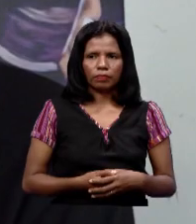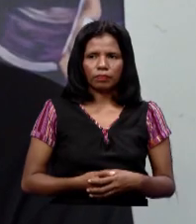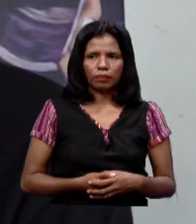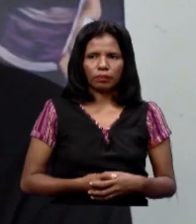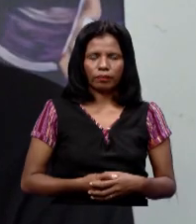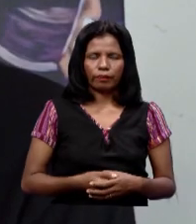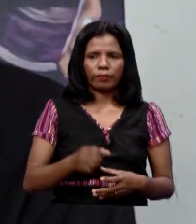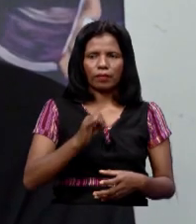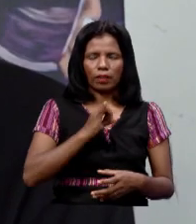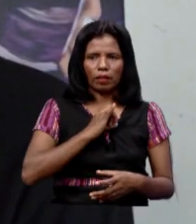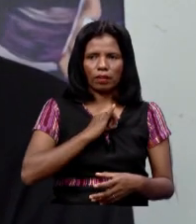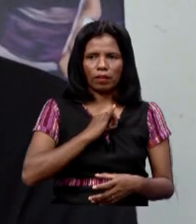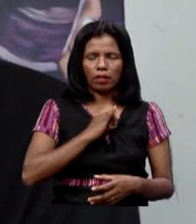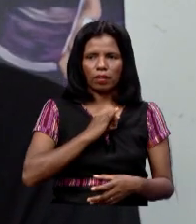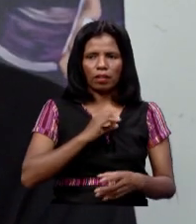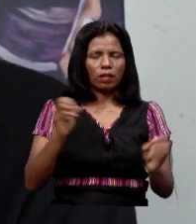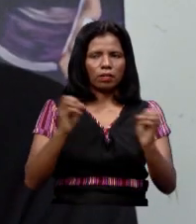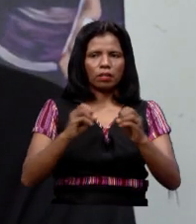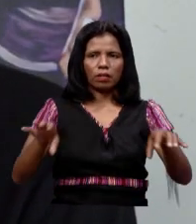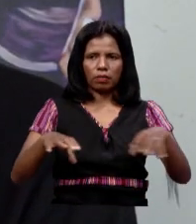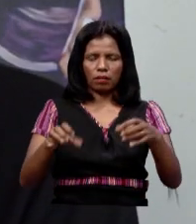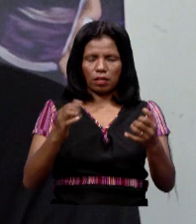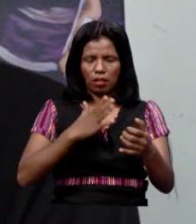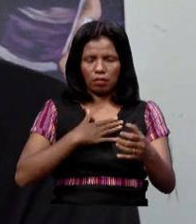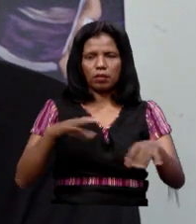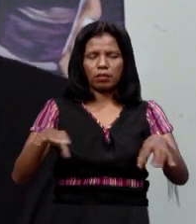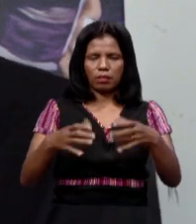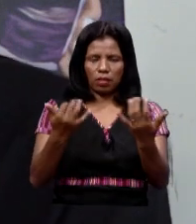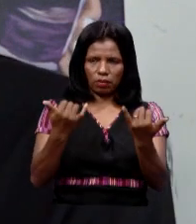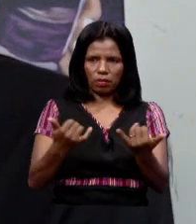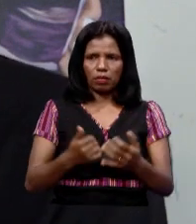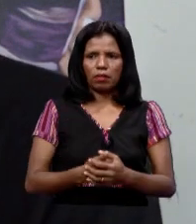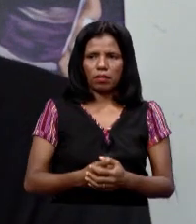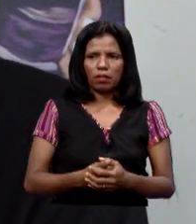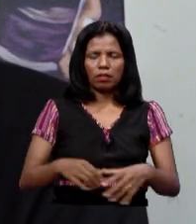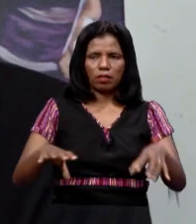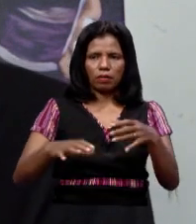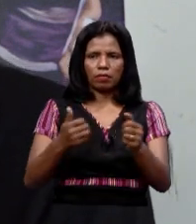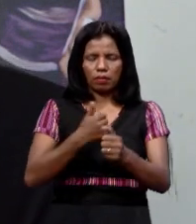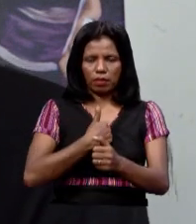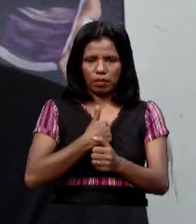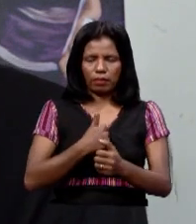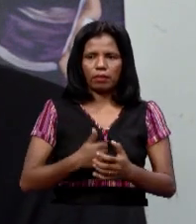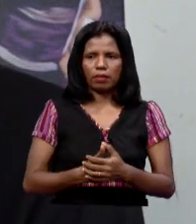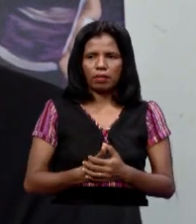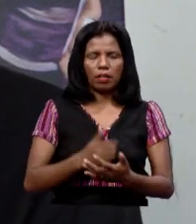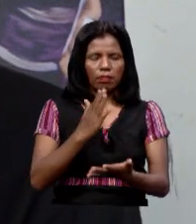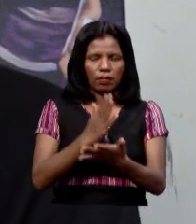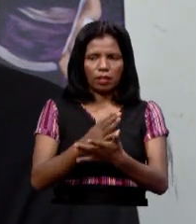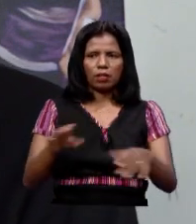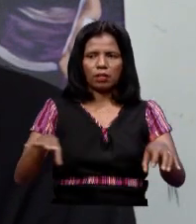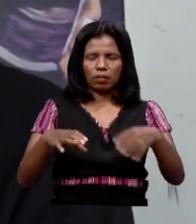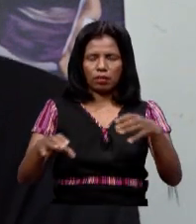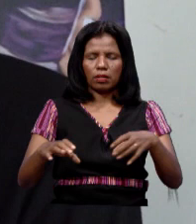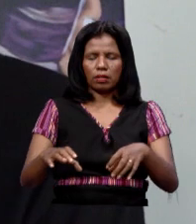Haus nia hau laya servisan servisu maka gora dau kida, sing hau kria servisu ba nan rasi. Tah hau paratia servisu ya